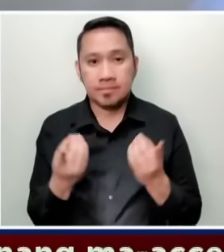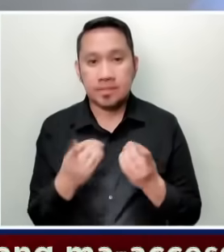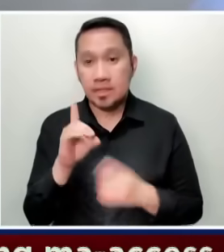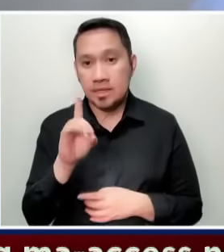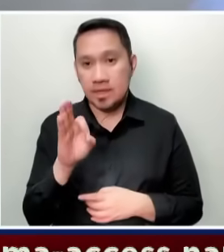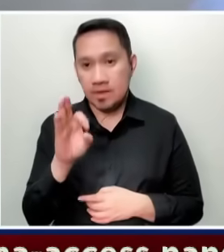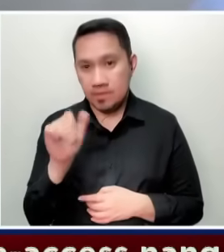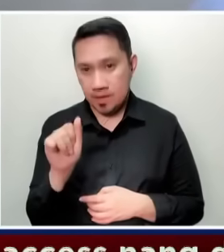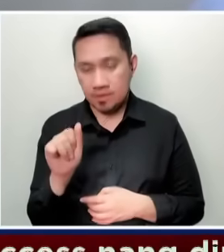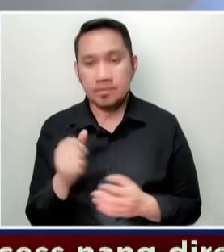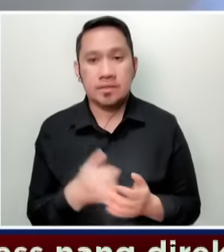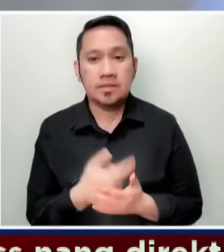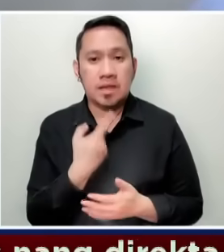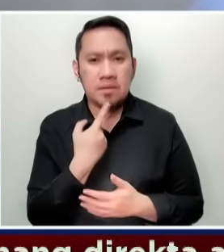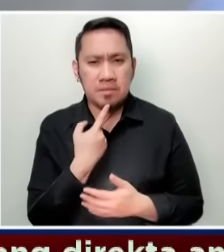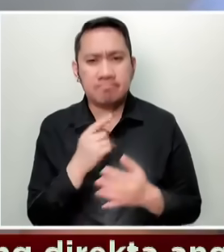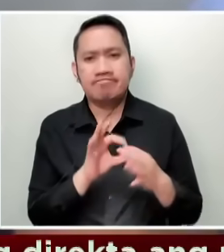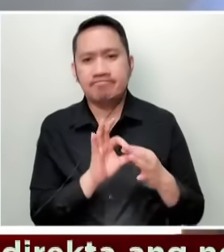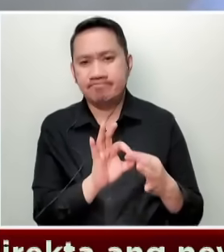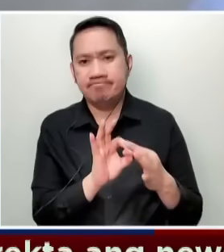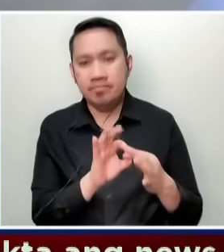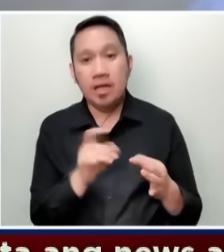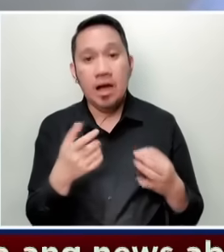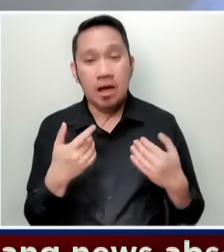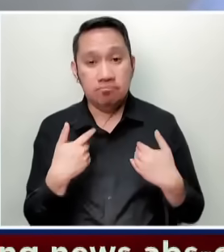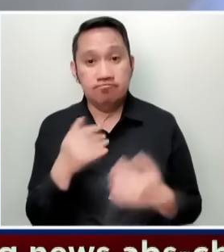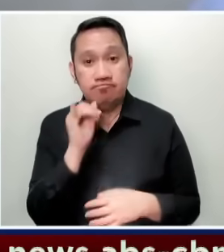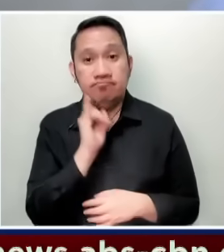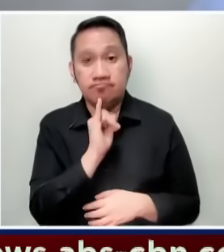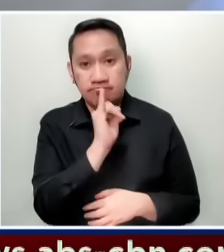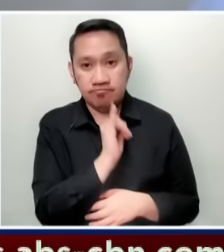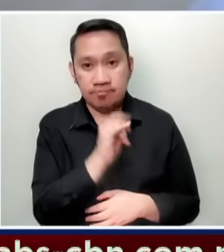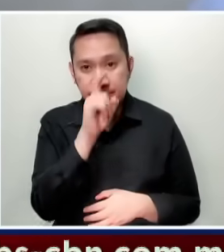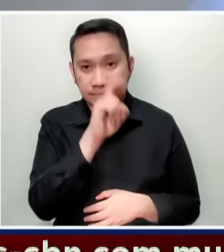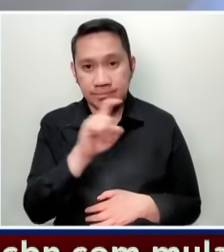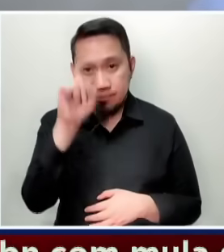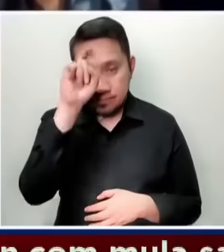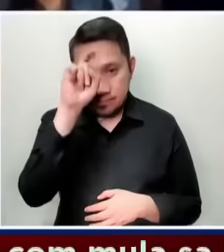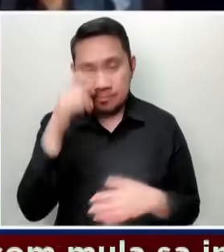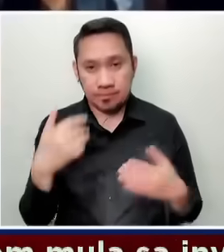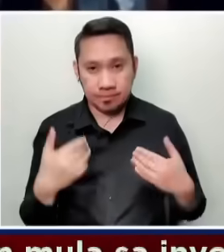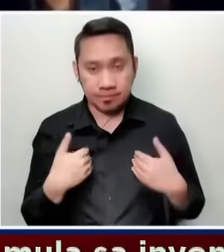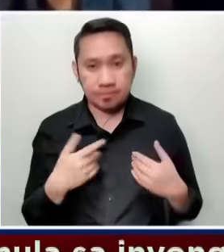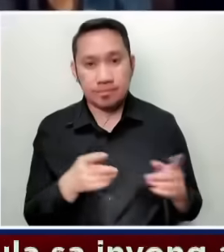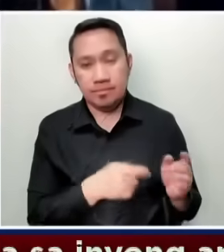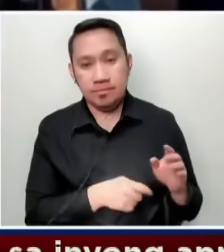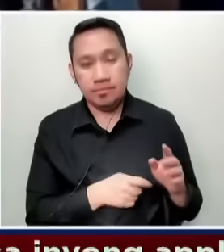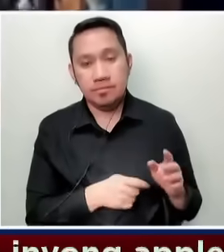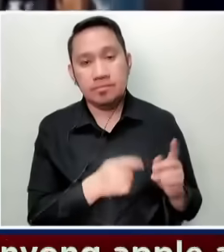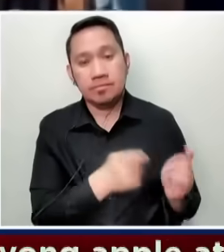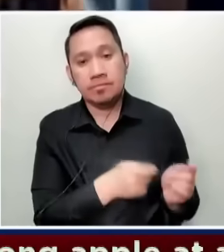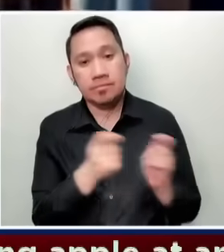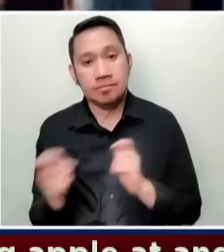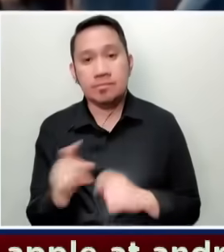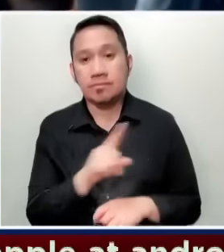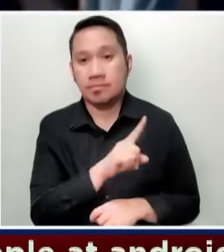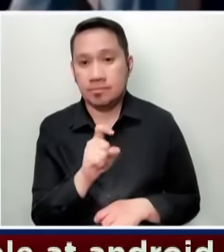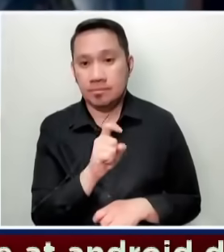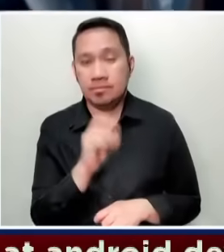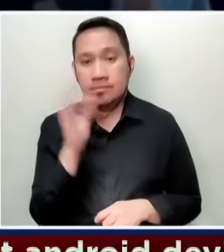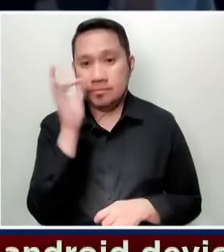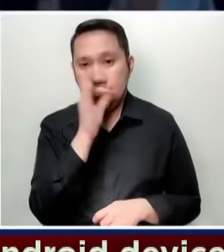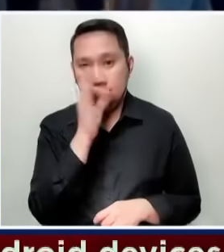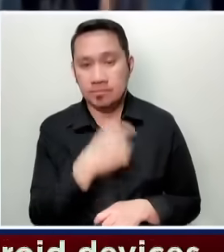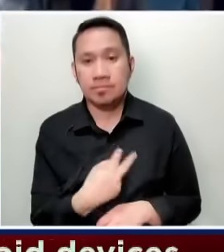ng Pilipinas, nakikipag-ugnayan sila sa Israel at Egypt upang makalikas na rin ang nasa higit 100 Pilipinong natrap sa